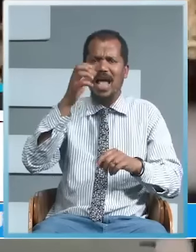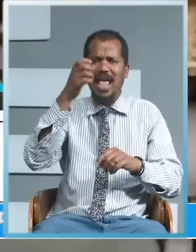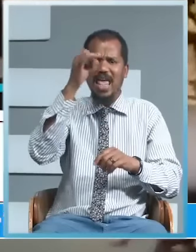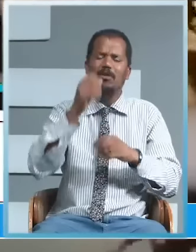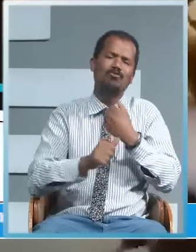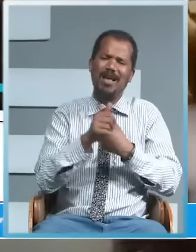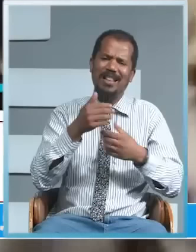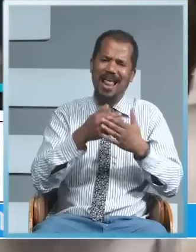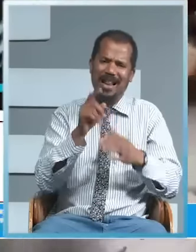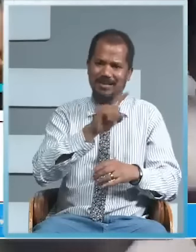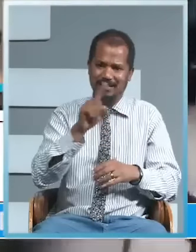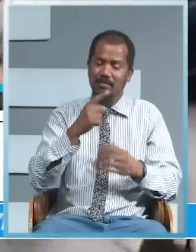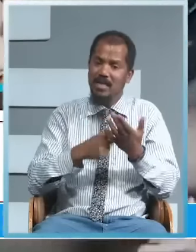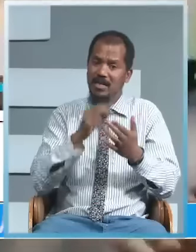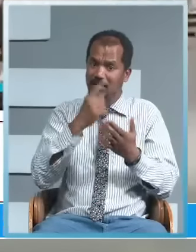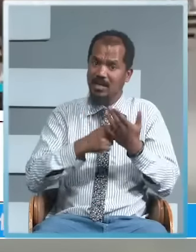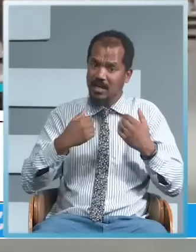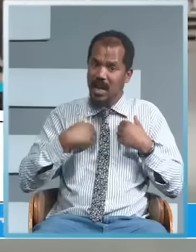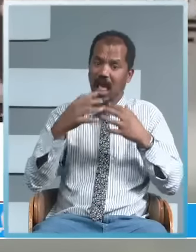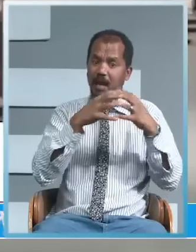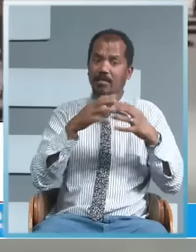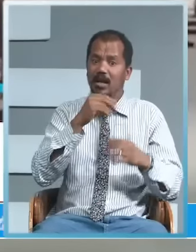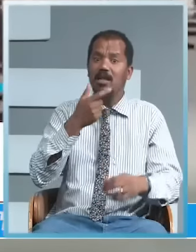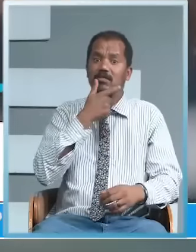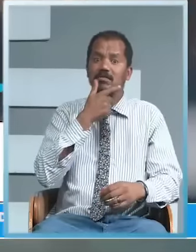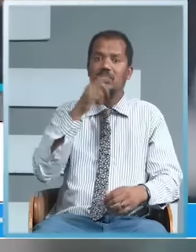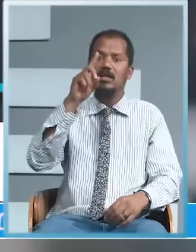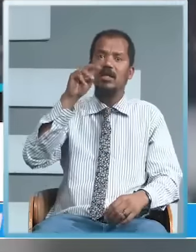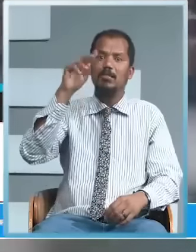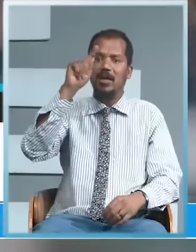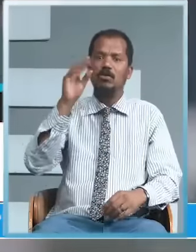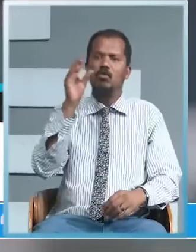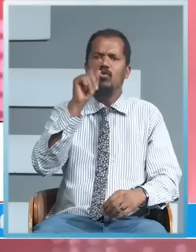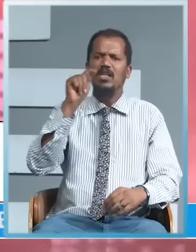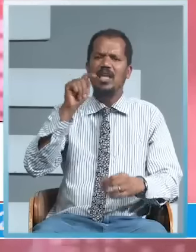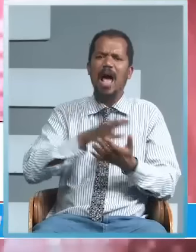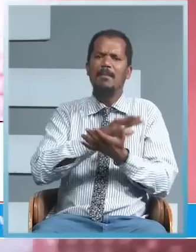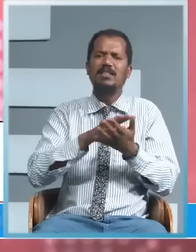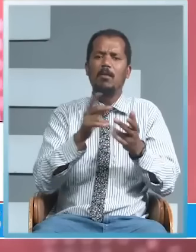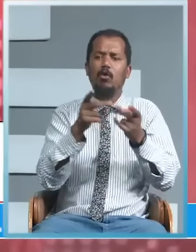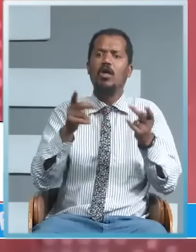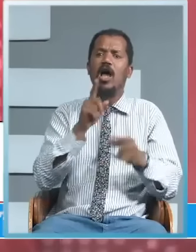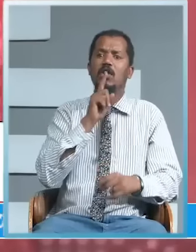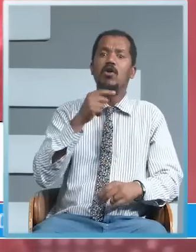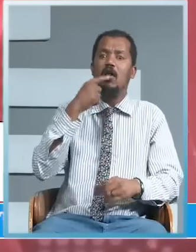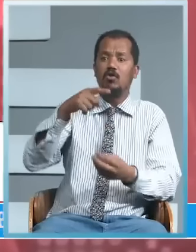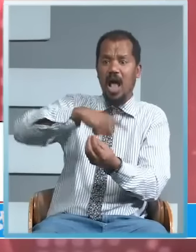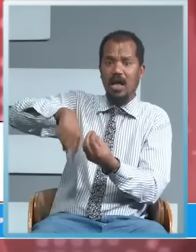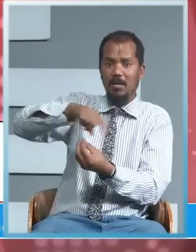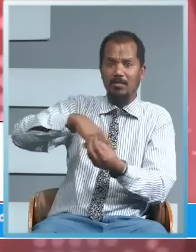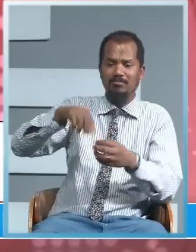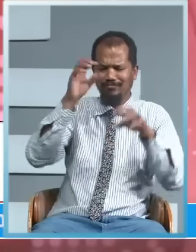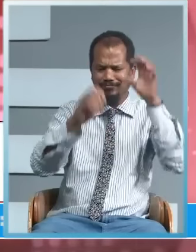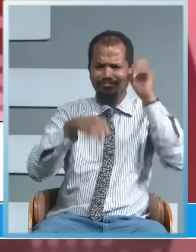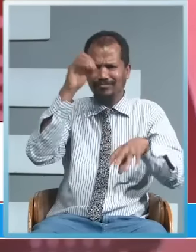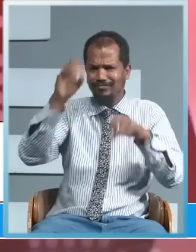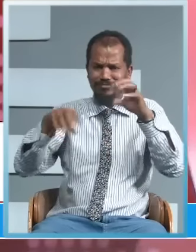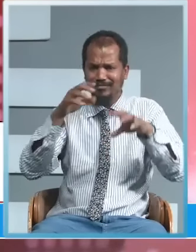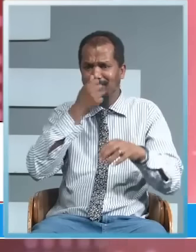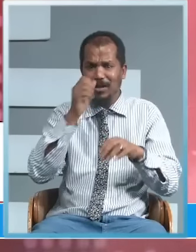ጉዳት አላደረሰም። ይህ በእንዲህ እያለ አሜሪካና ብሪታንያ በየመን የሁቲ አማጽያን ይዞታዎች ናቸው ያላቸውን አካባቢዎች